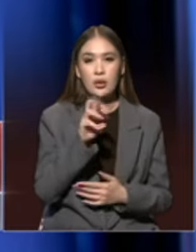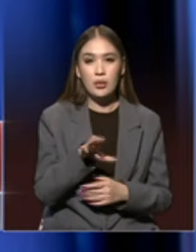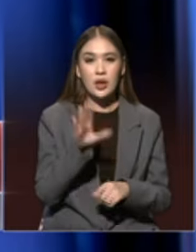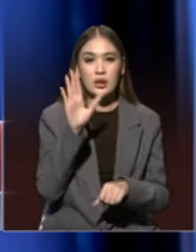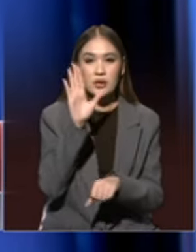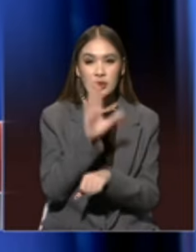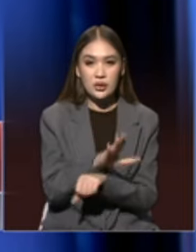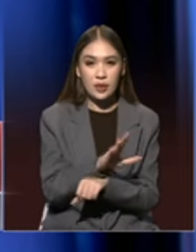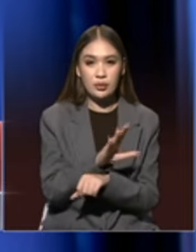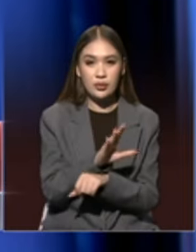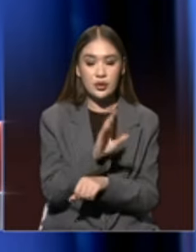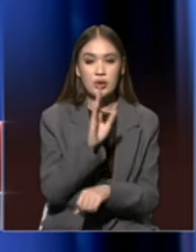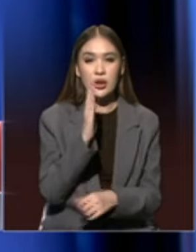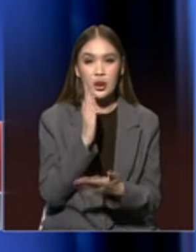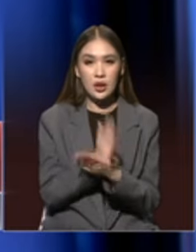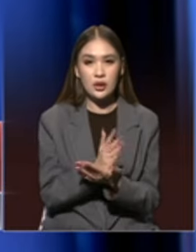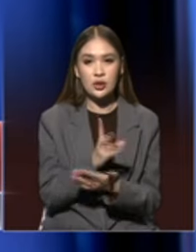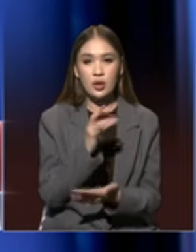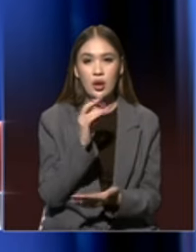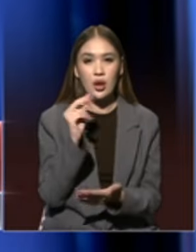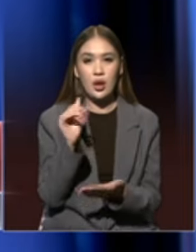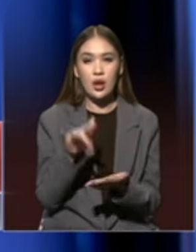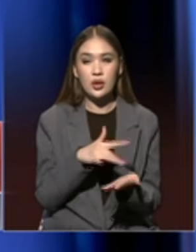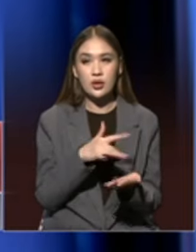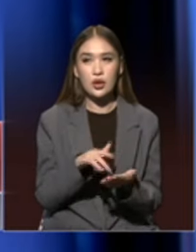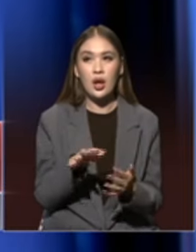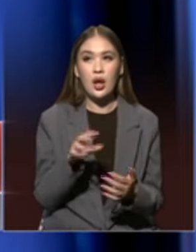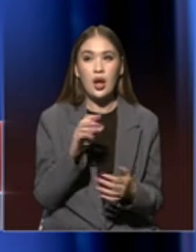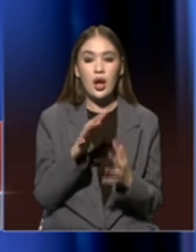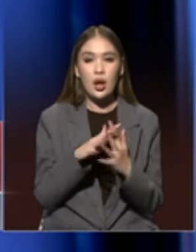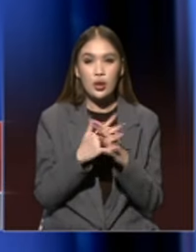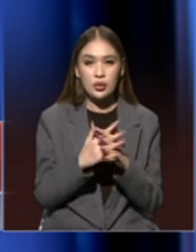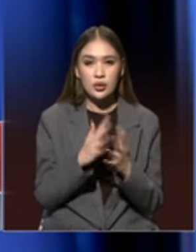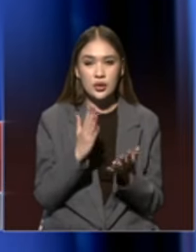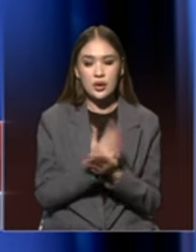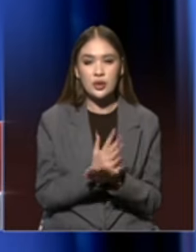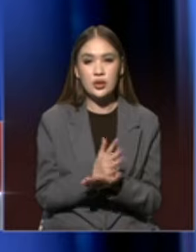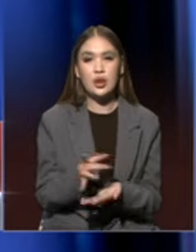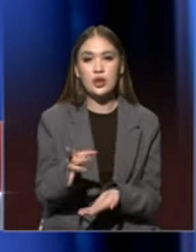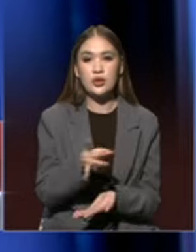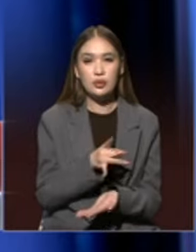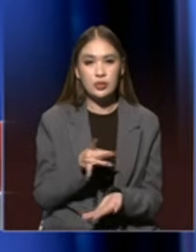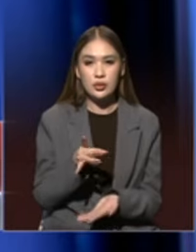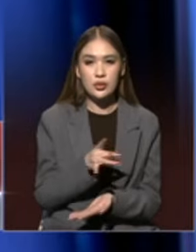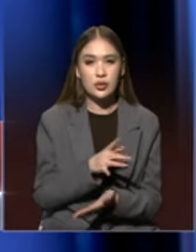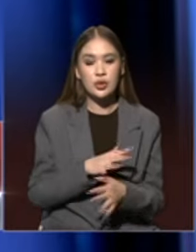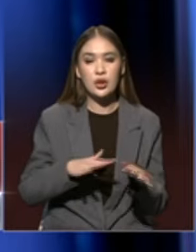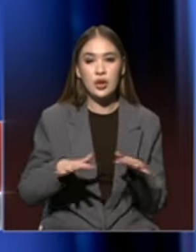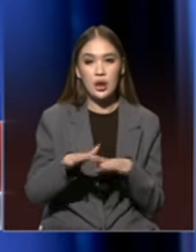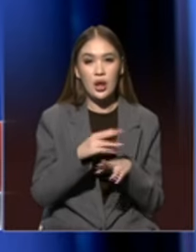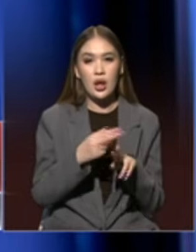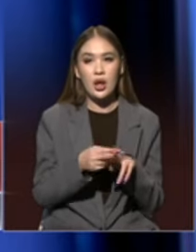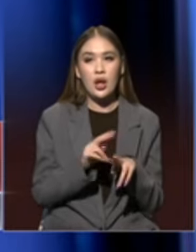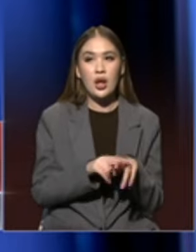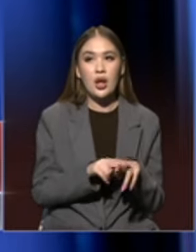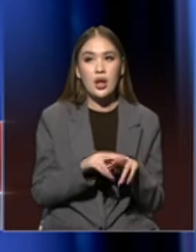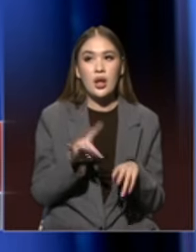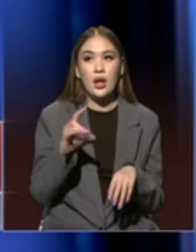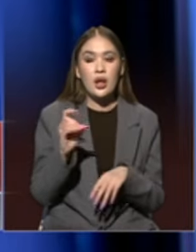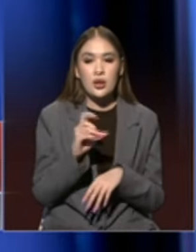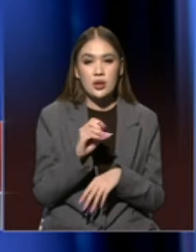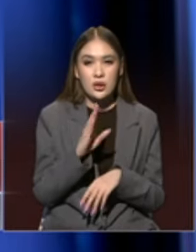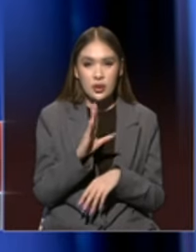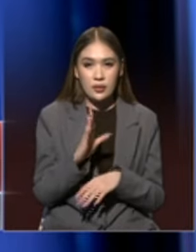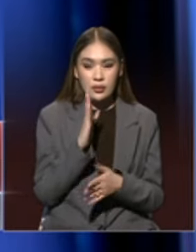сен саласың деп. Бірақ қаражат алудың 2-3 механизмі бар. Жергілікті бюджет бар, республикалық бюджет бар. Республикалық бюджетте резерв бар, осындай